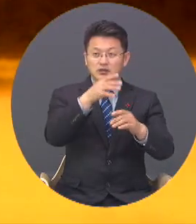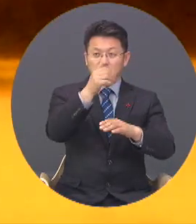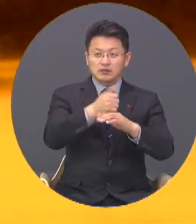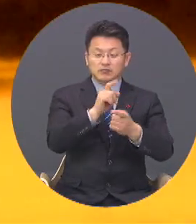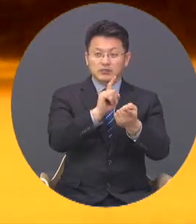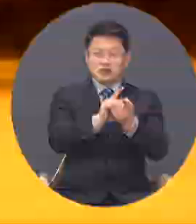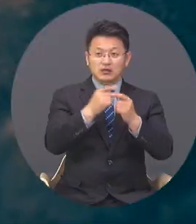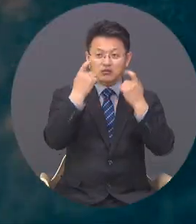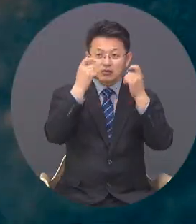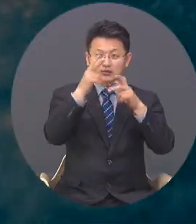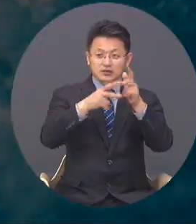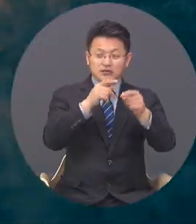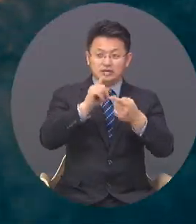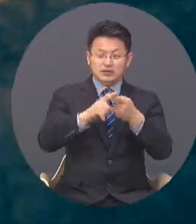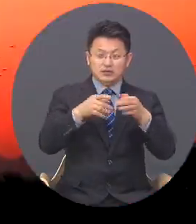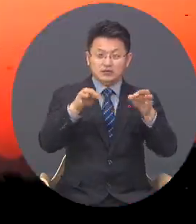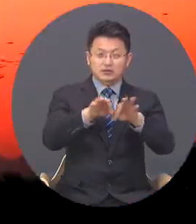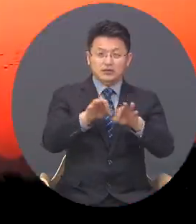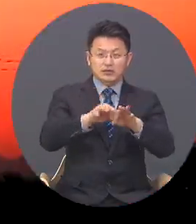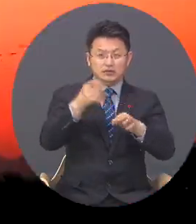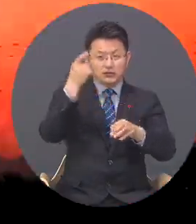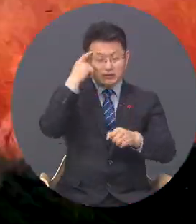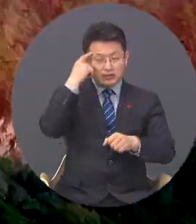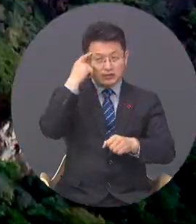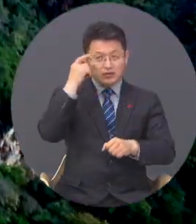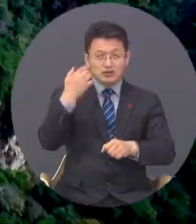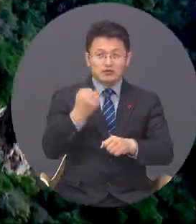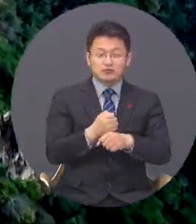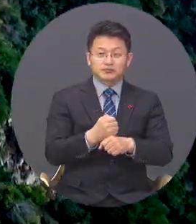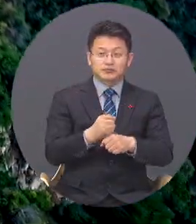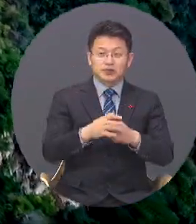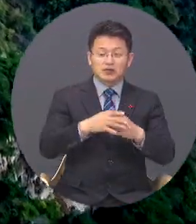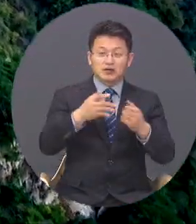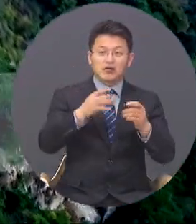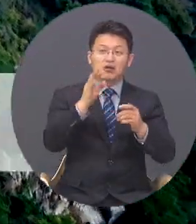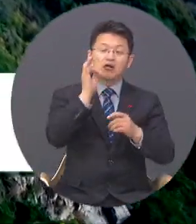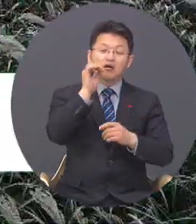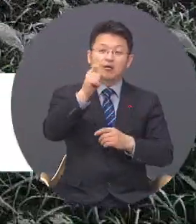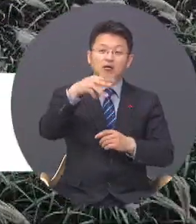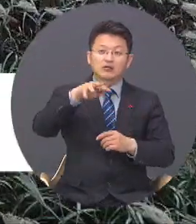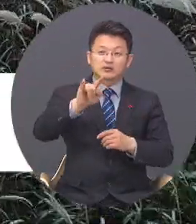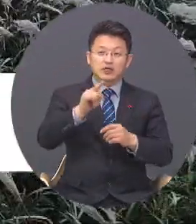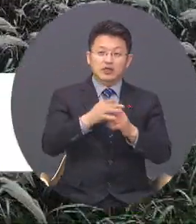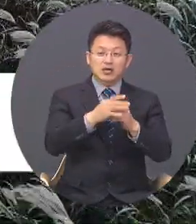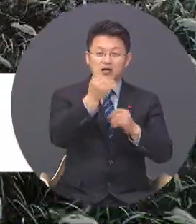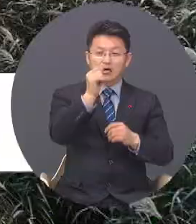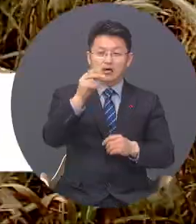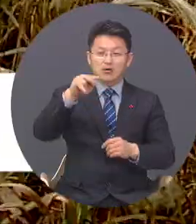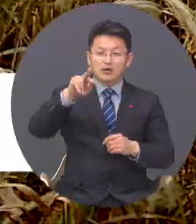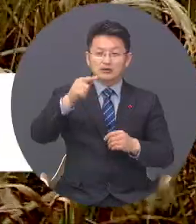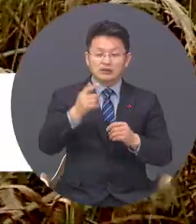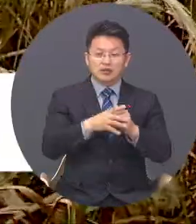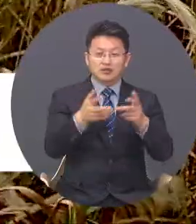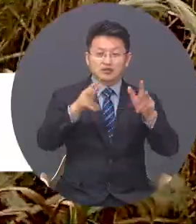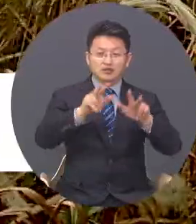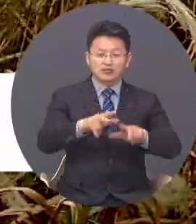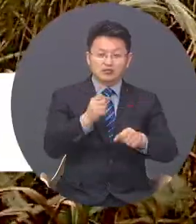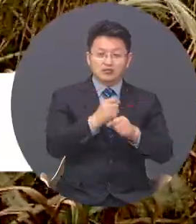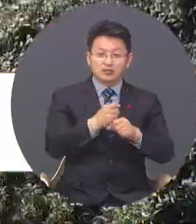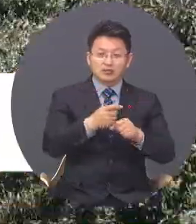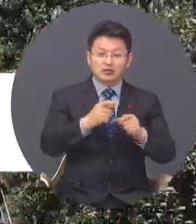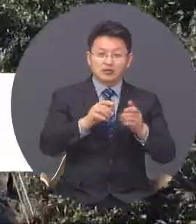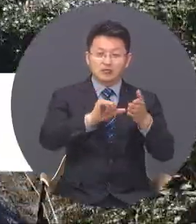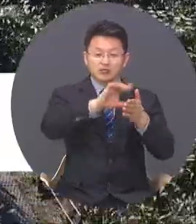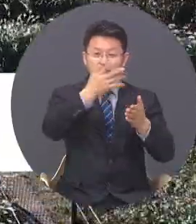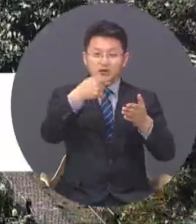관광산업에 대한 투자도 눈여겨 볼 대목입니다 억세 밭으로 유명한 황상 군립 공원 의 명 소화를 위해 억세